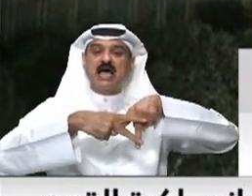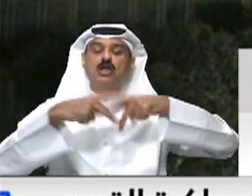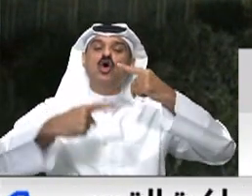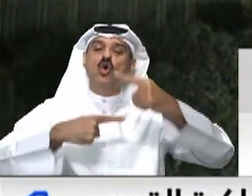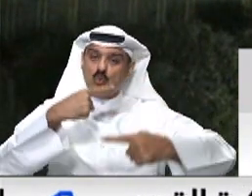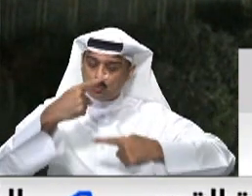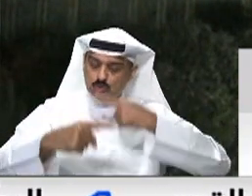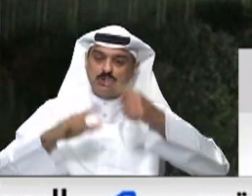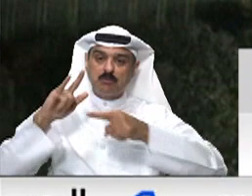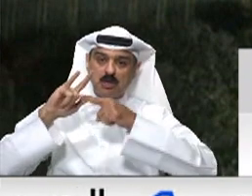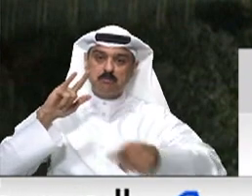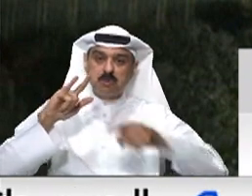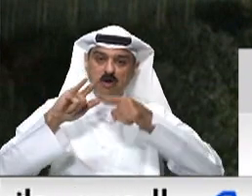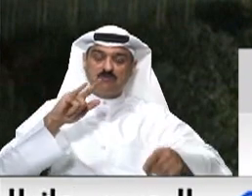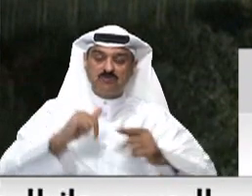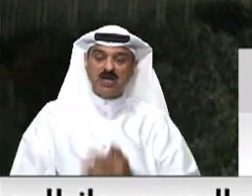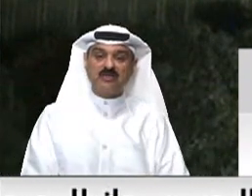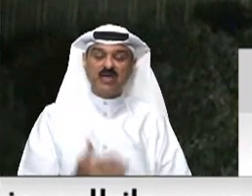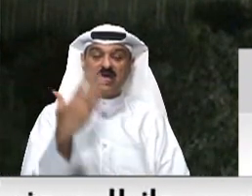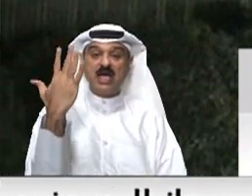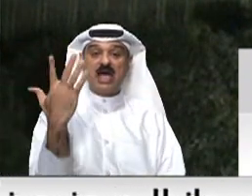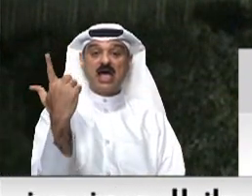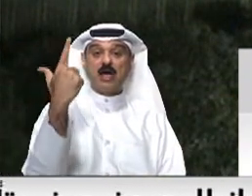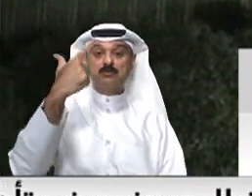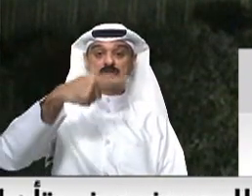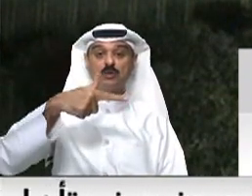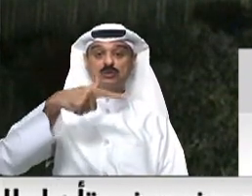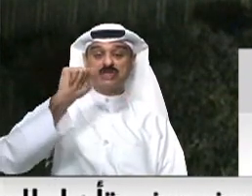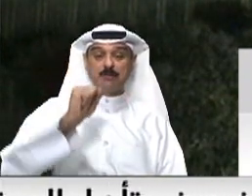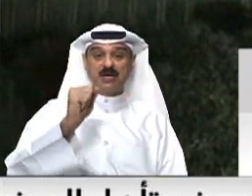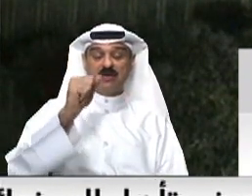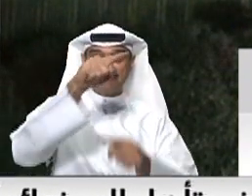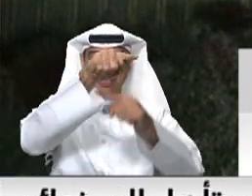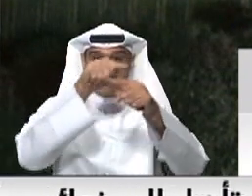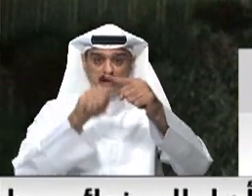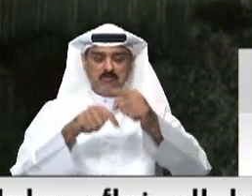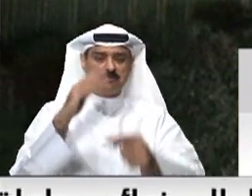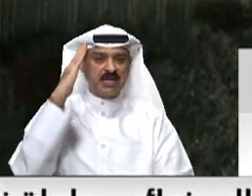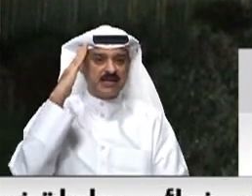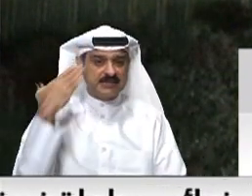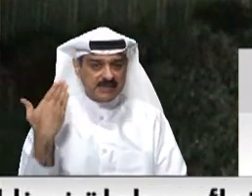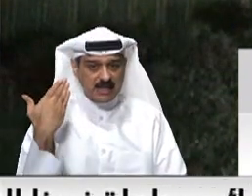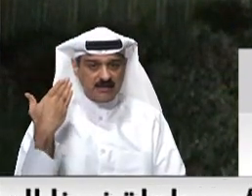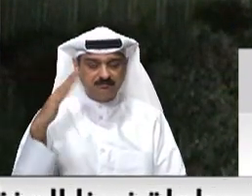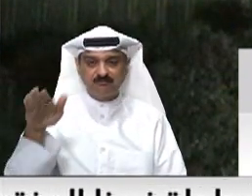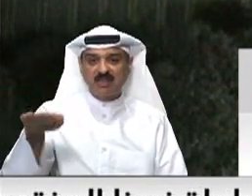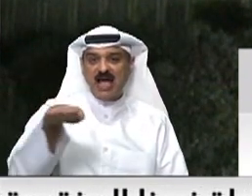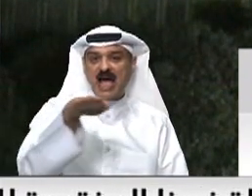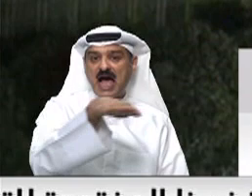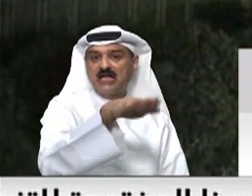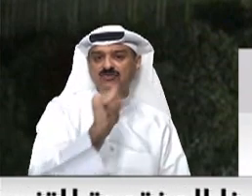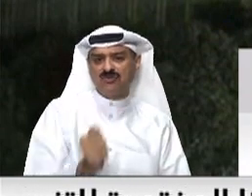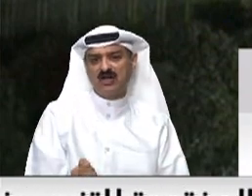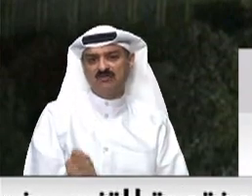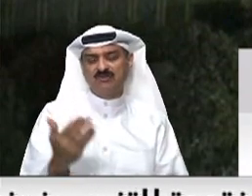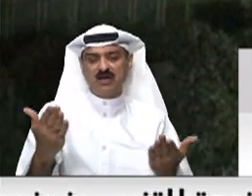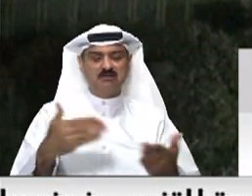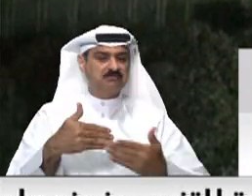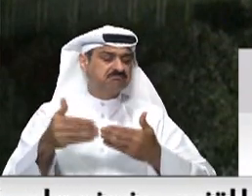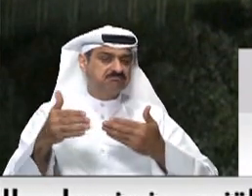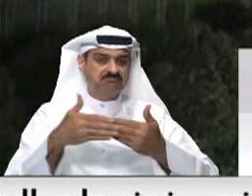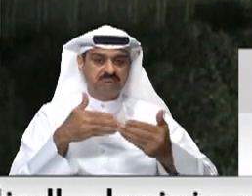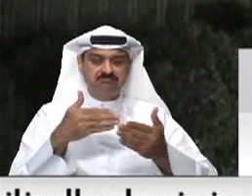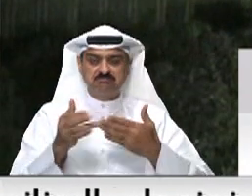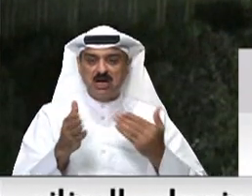أن نحو 75% من الشهداء هم من النساء ومن الأطفال، وكذلك